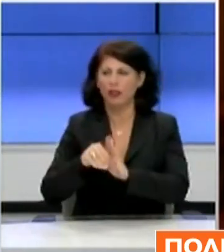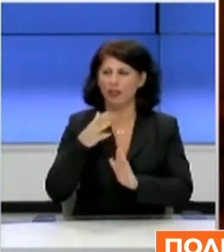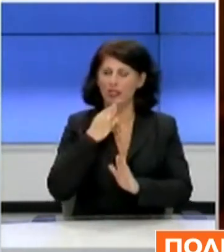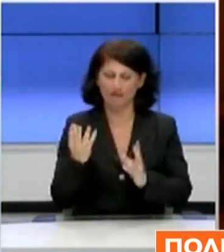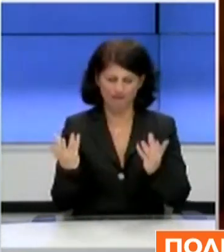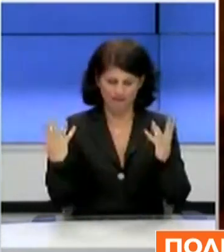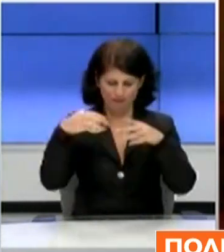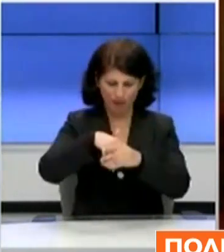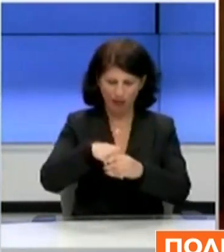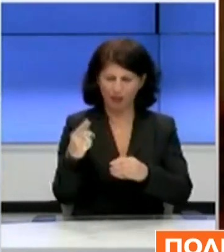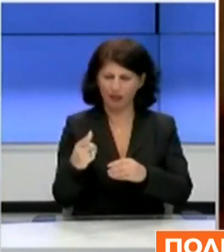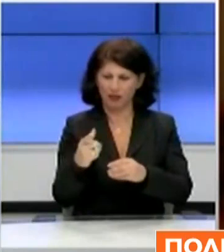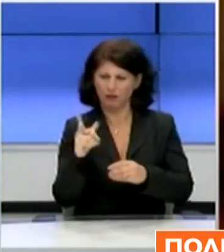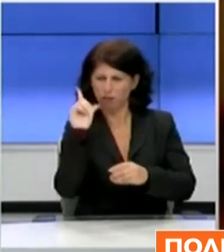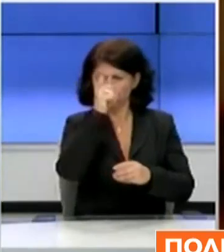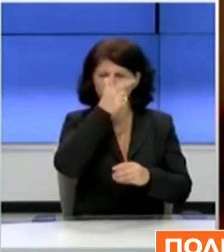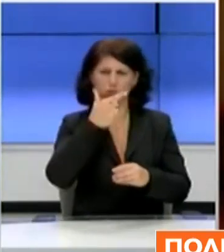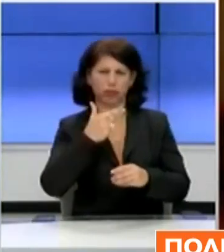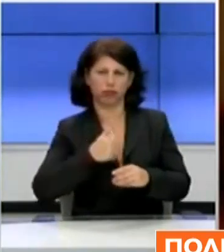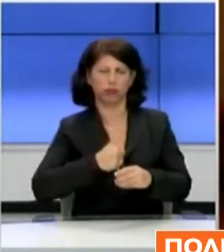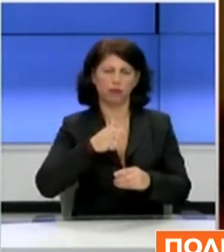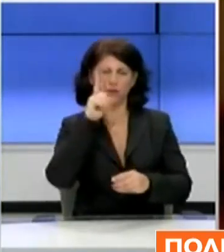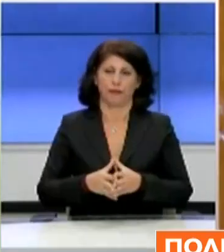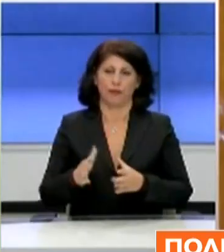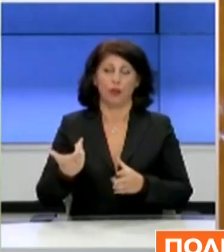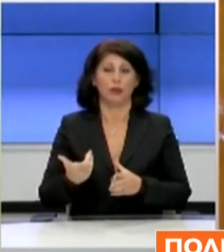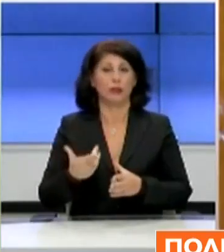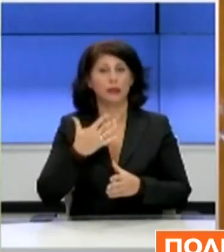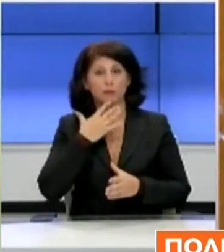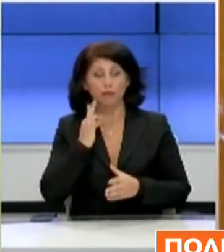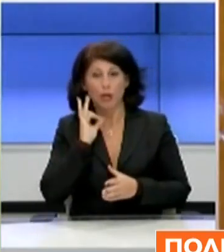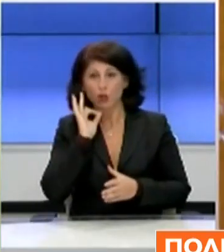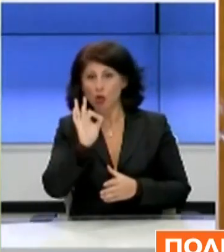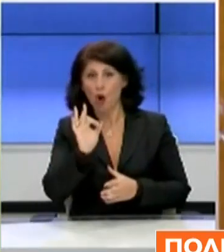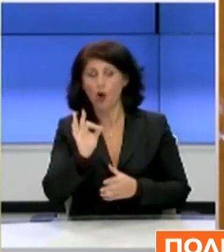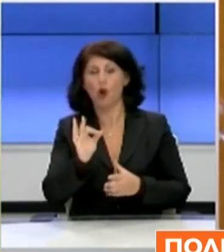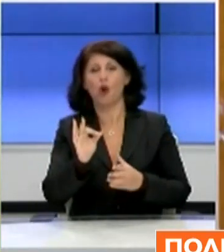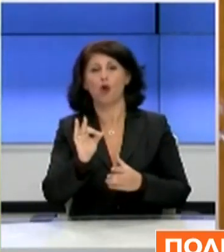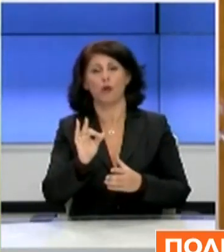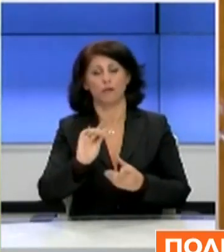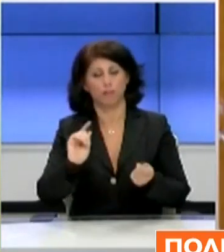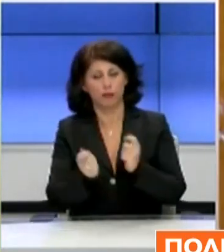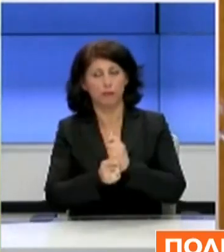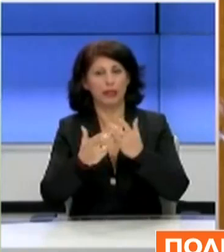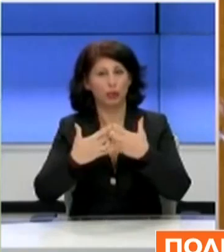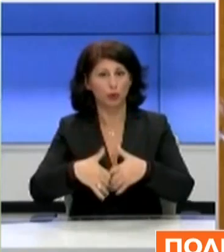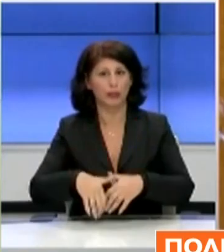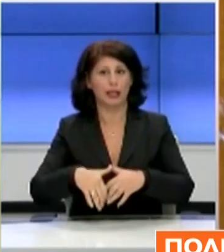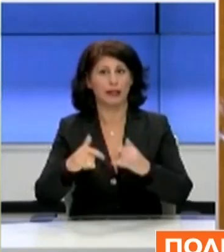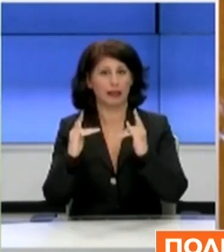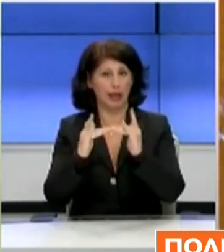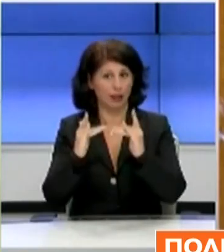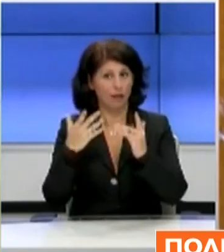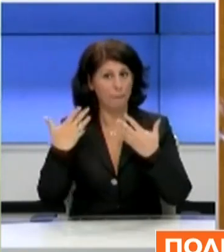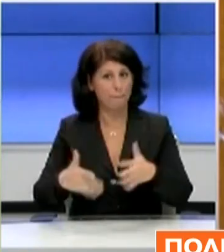ειρωνίας, αλαζονίας, ψευτομαγκιάς. Προκειμένου να καταστήσετε λειτουργικά τα κρεβάτια που έφτιαξε η